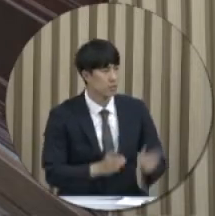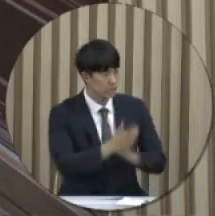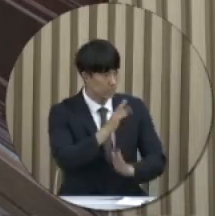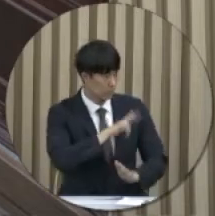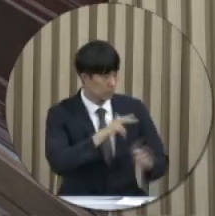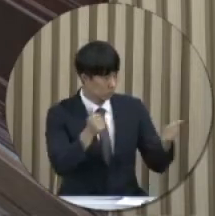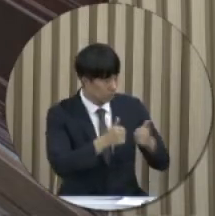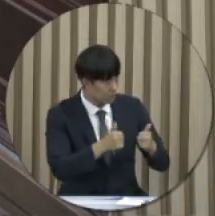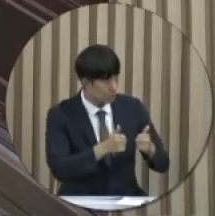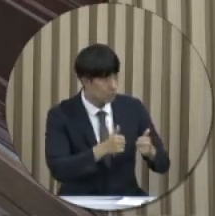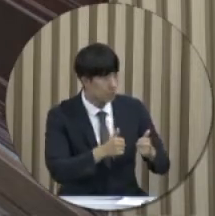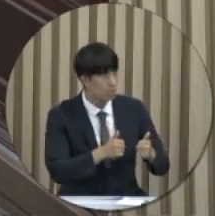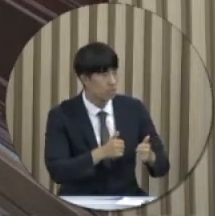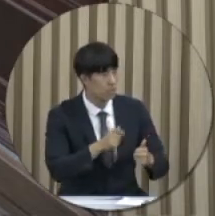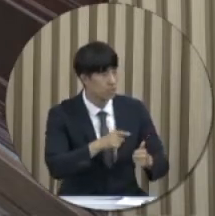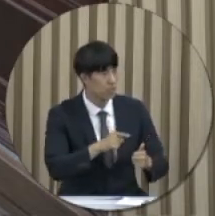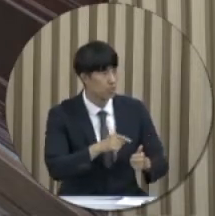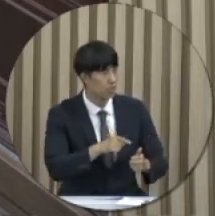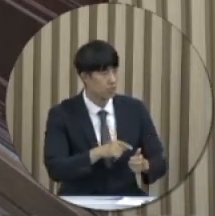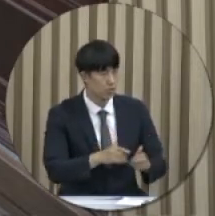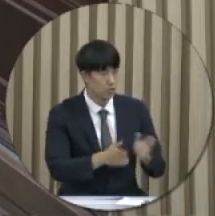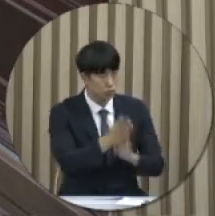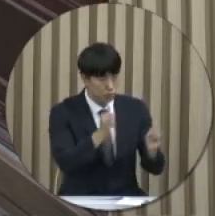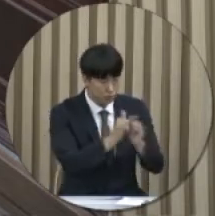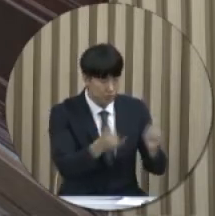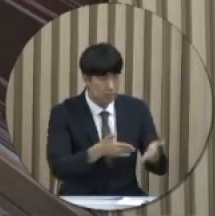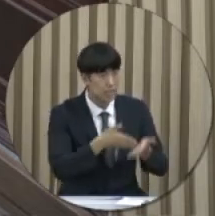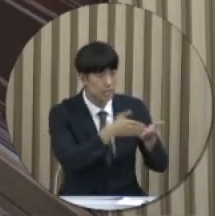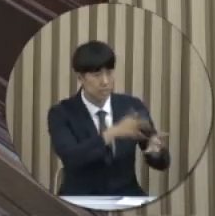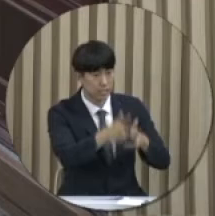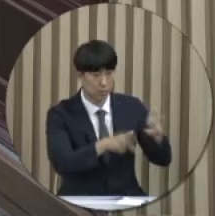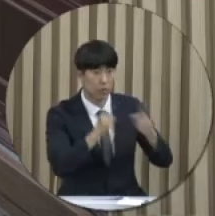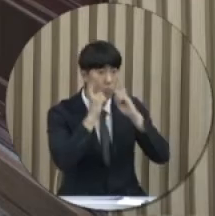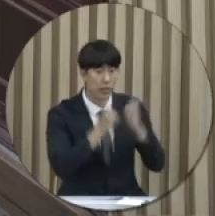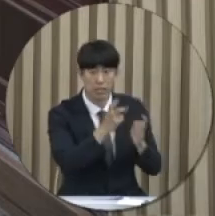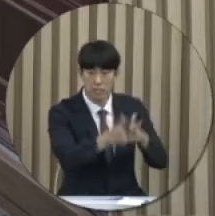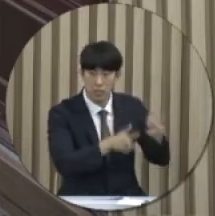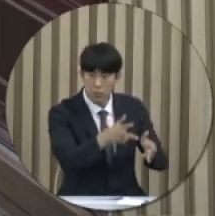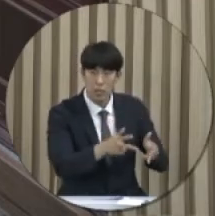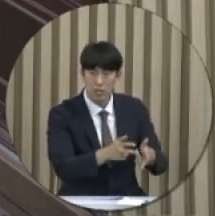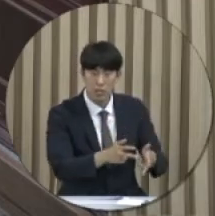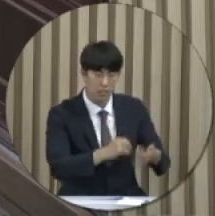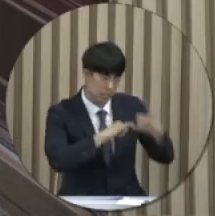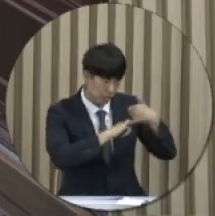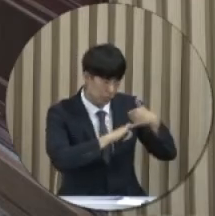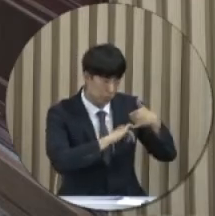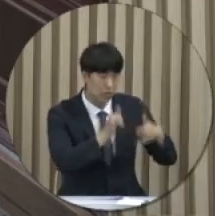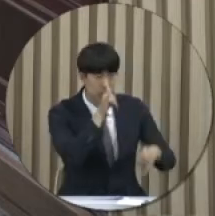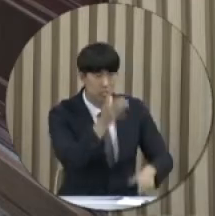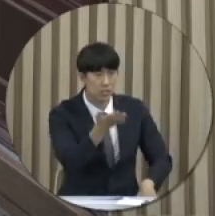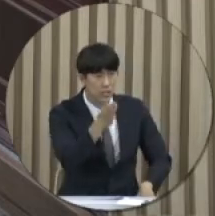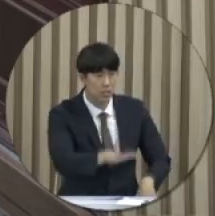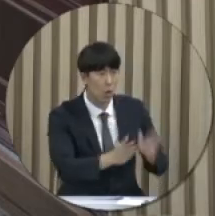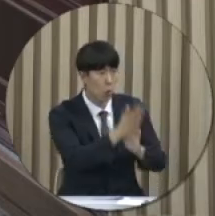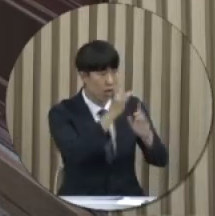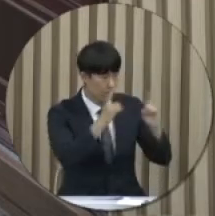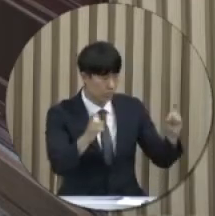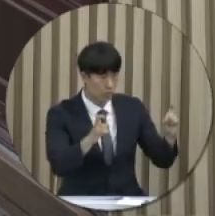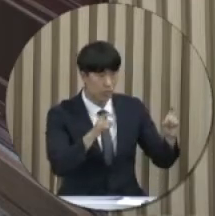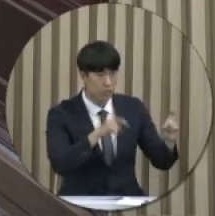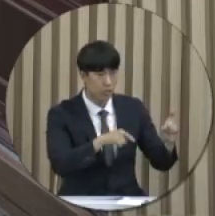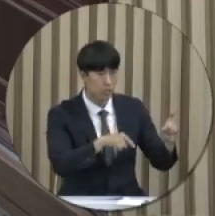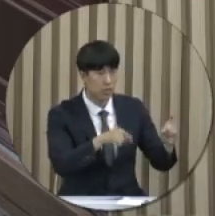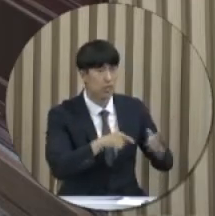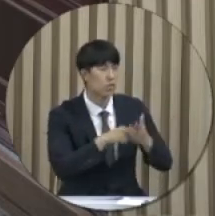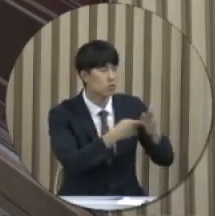시의회에서 그 주민 제한 사업, 그러니까 민간 사업이겠죠. 이거를 약속했는데 화성시에서 이후